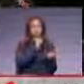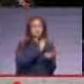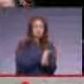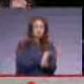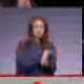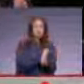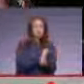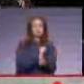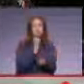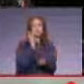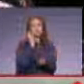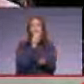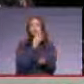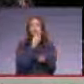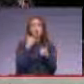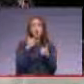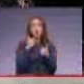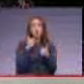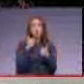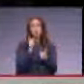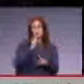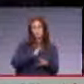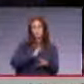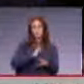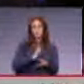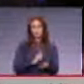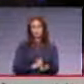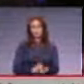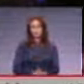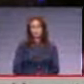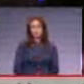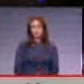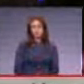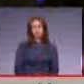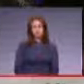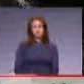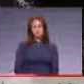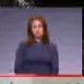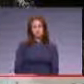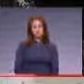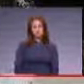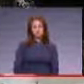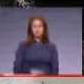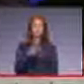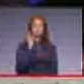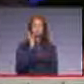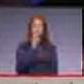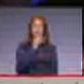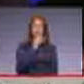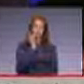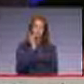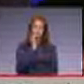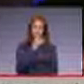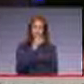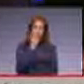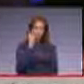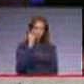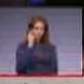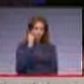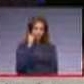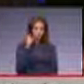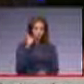وحاله انهار كل شيء. ما يشوف في الاخر عملت ايه؟ عملت ده مرتين في افلامك. فين؟ القتل، الذبح اللي